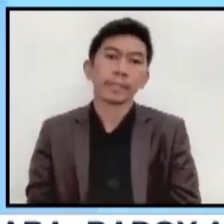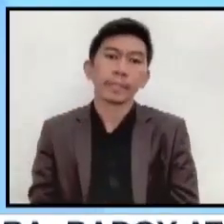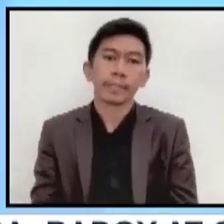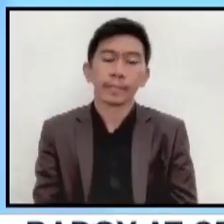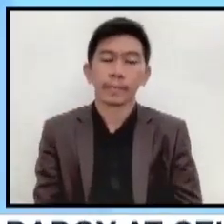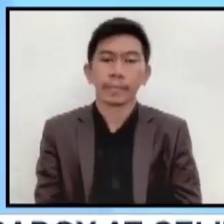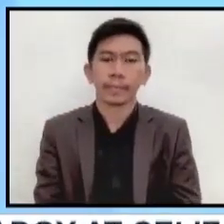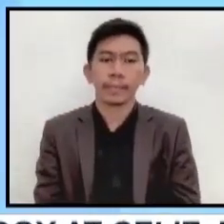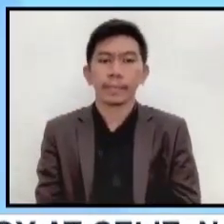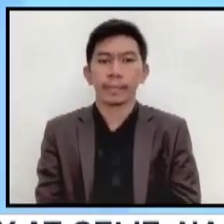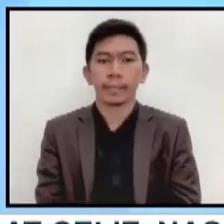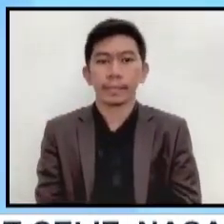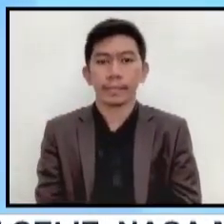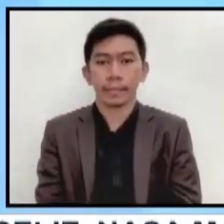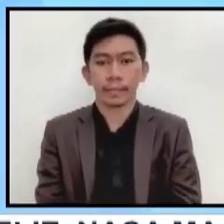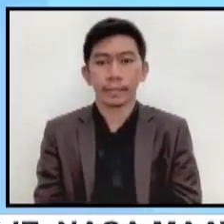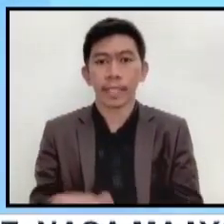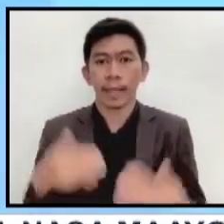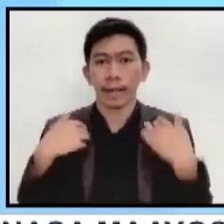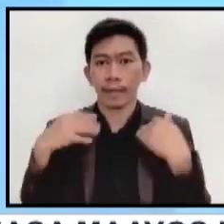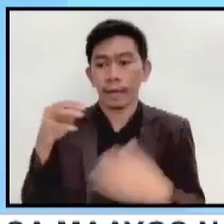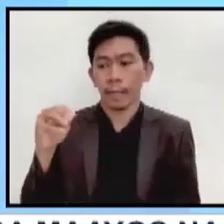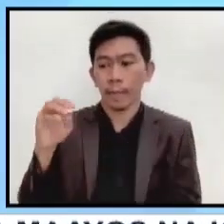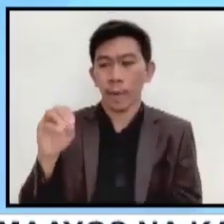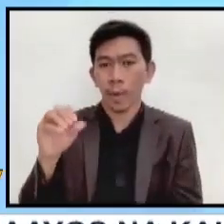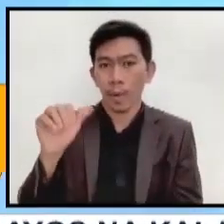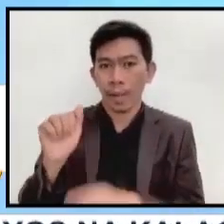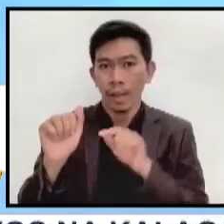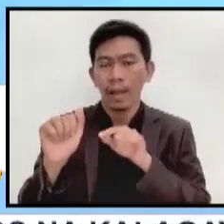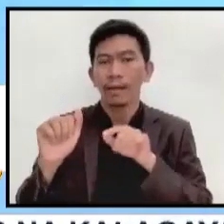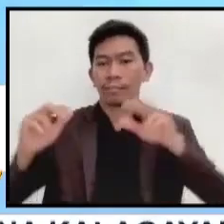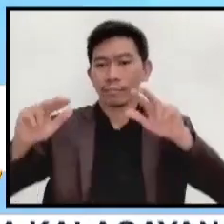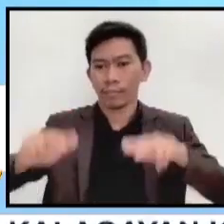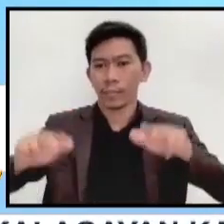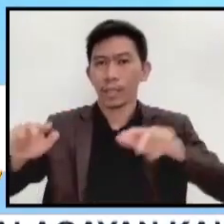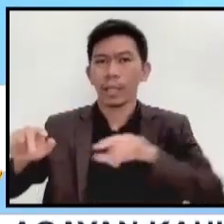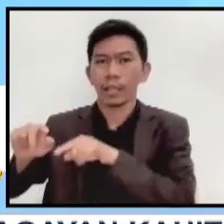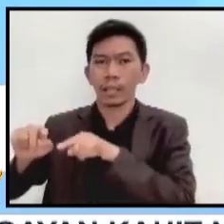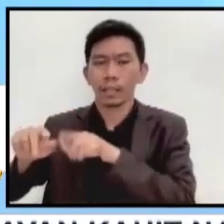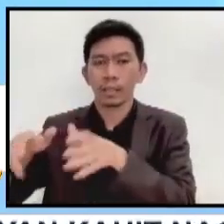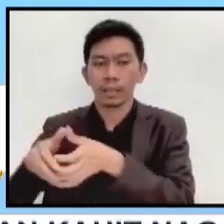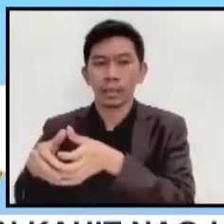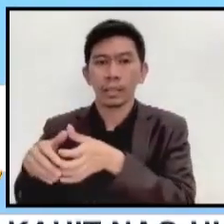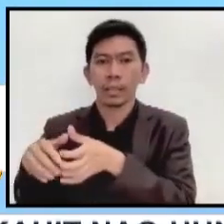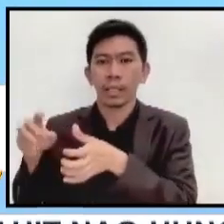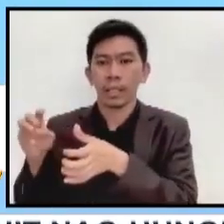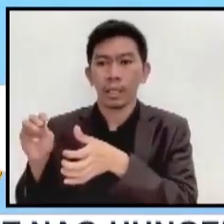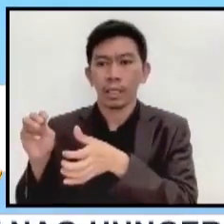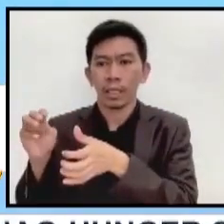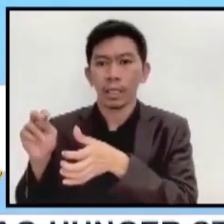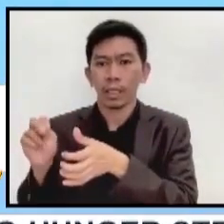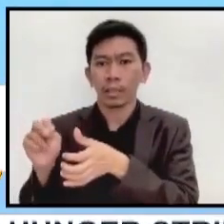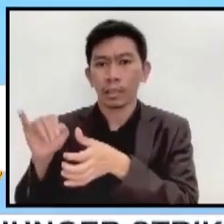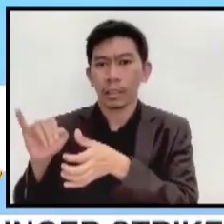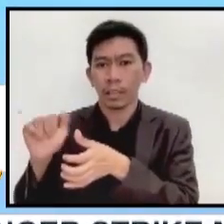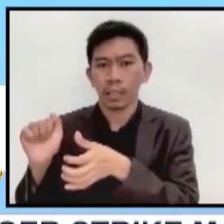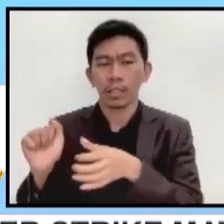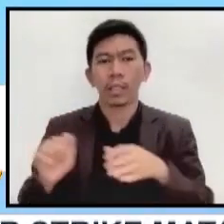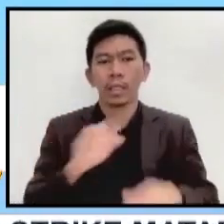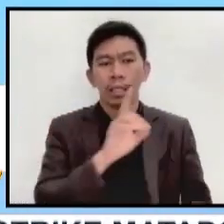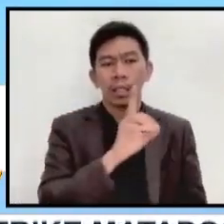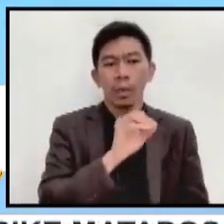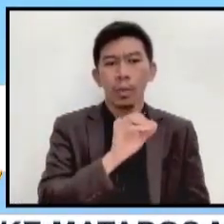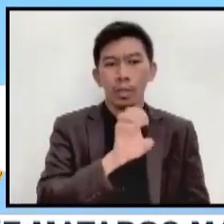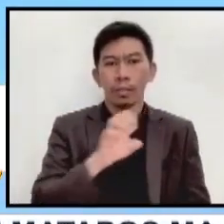Lumagda sa Memorandum of Agreement ang Department of Energy at National Irrigation Administration o NIA para sa Renewable Energy Development at